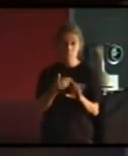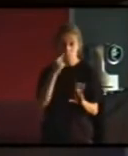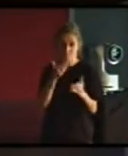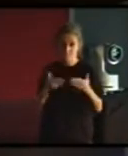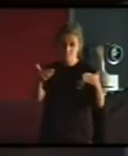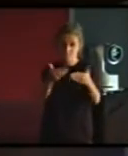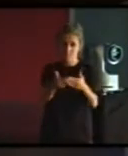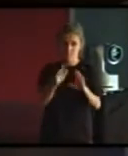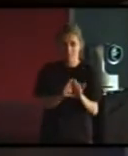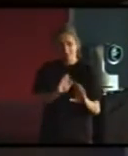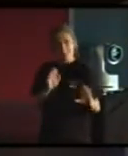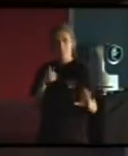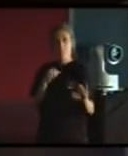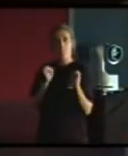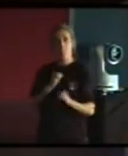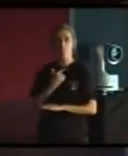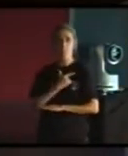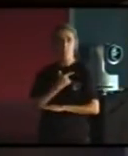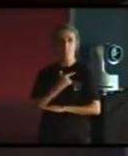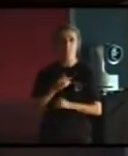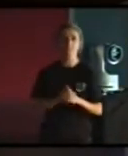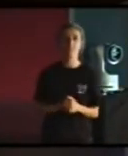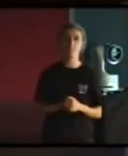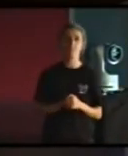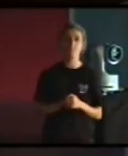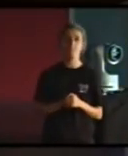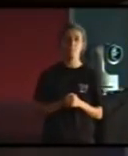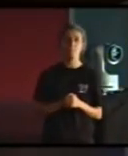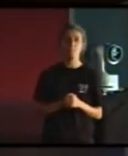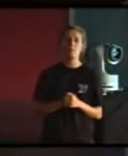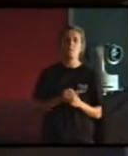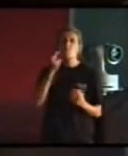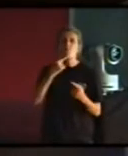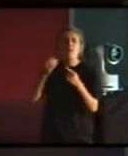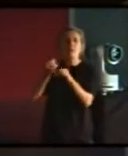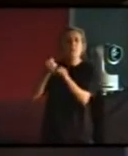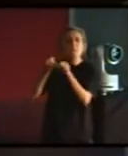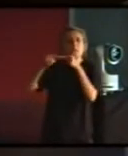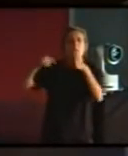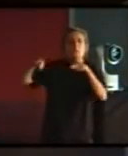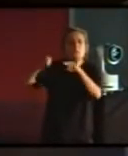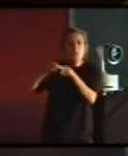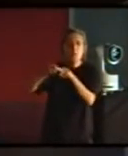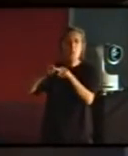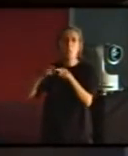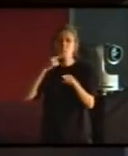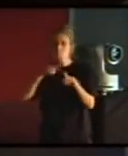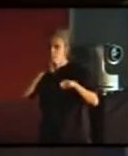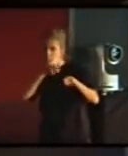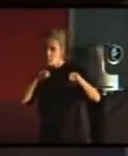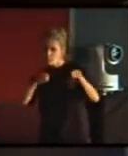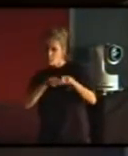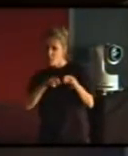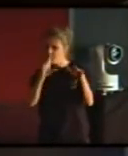distance. Et il y avait eu au préalable, je crois, une sorte de réflexion, de commission pour jauger la valeur de ce bâtiment.